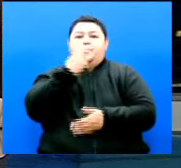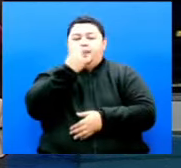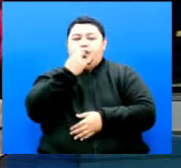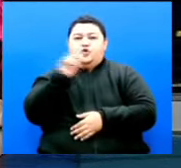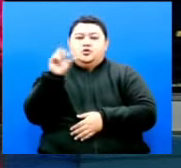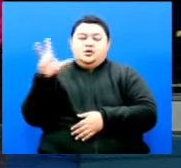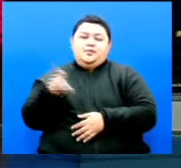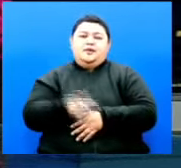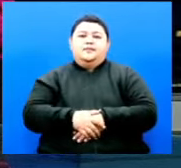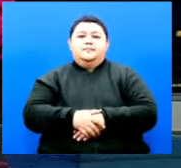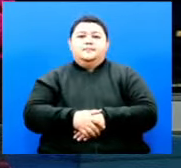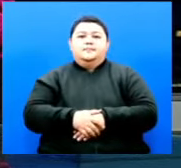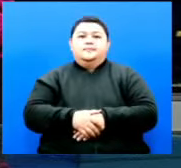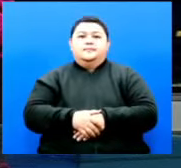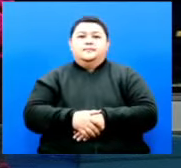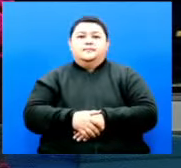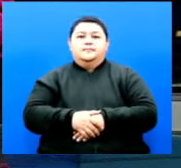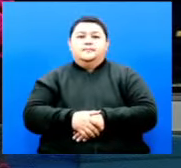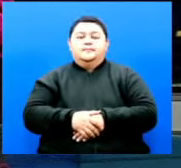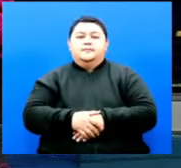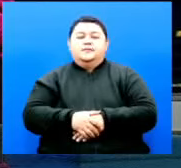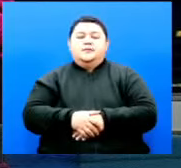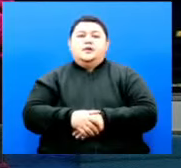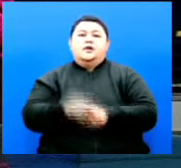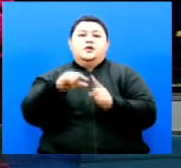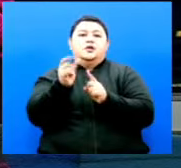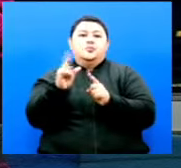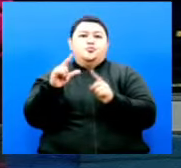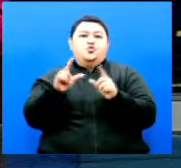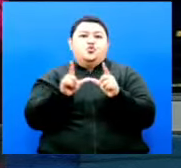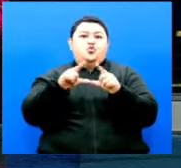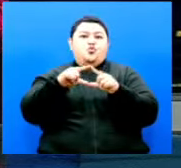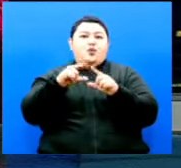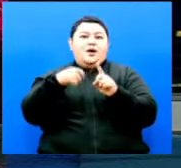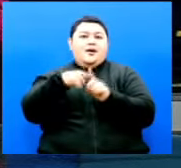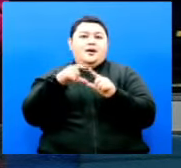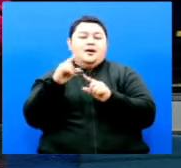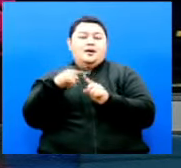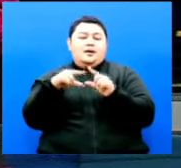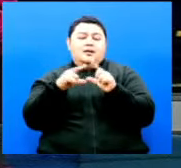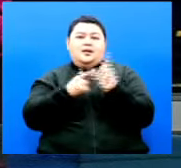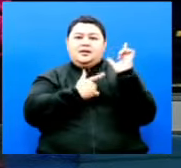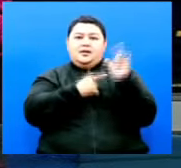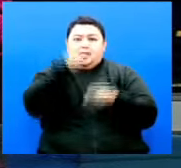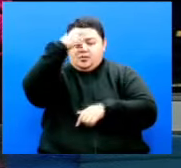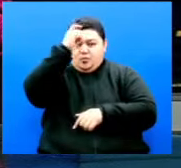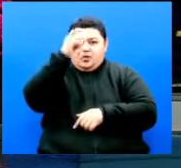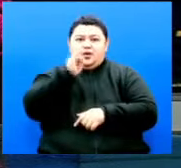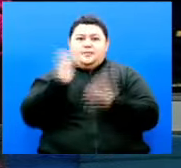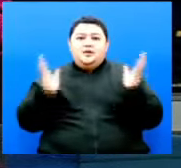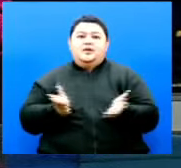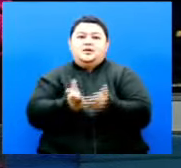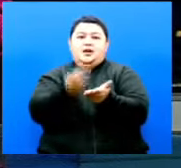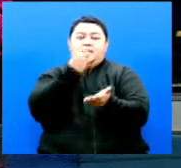Barat. Sementara di Purwakarta, Jawa Barat, TNI dan Polri terus bersinergi dalam menyediakan makan siang gratis